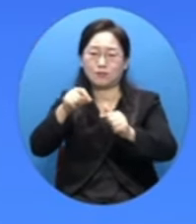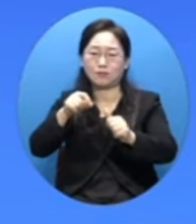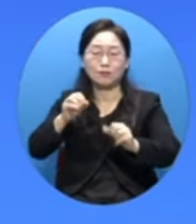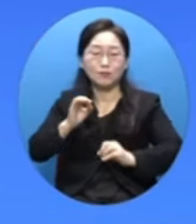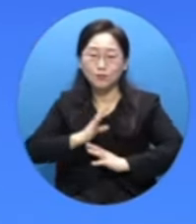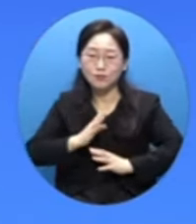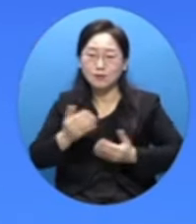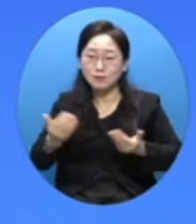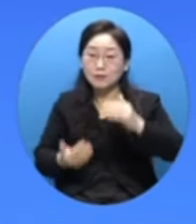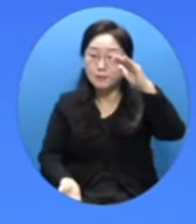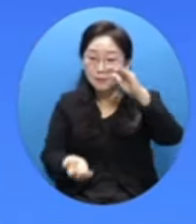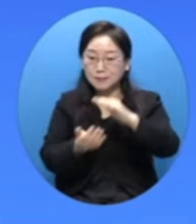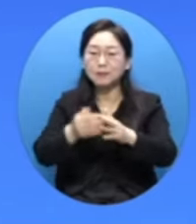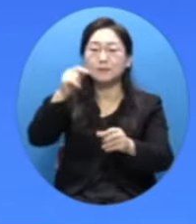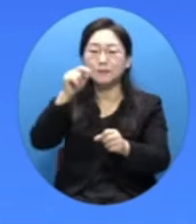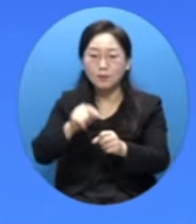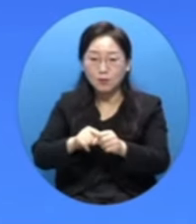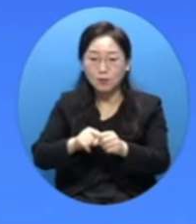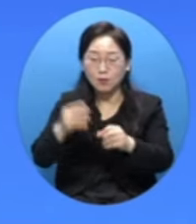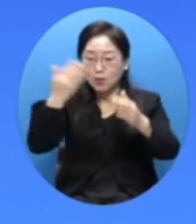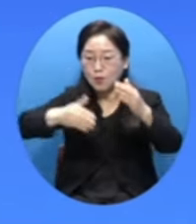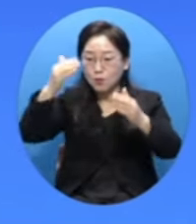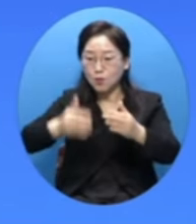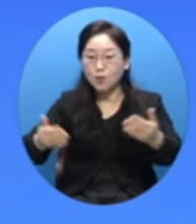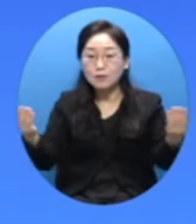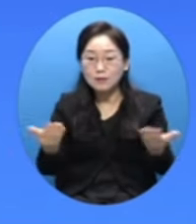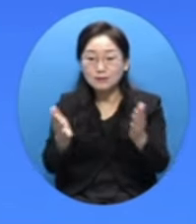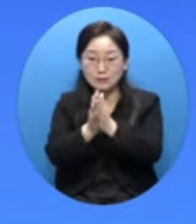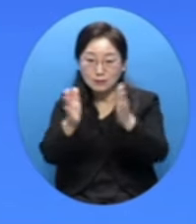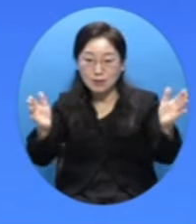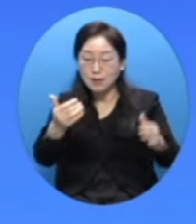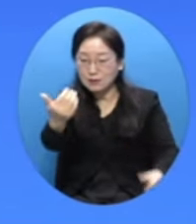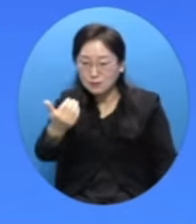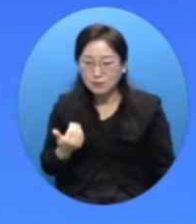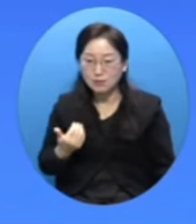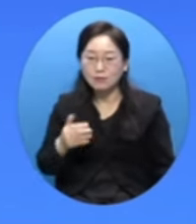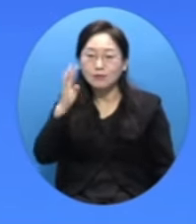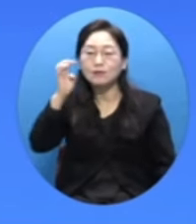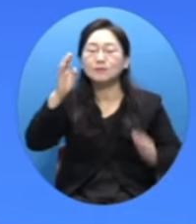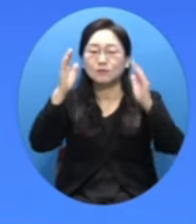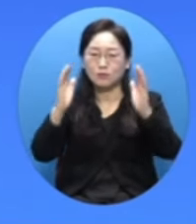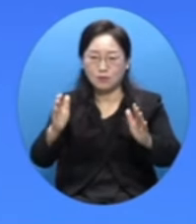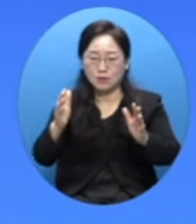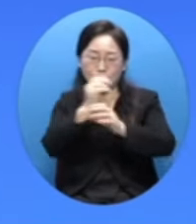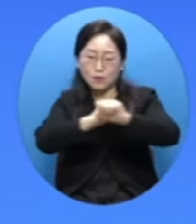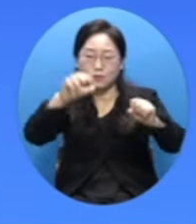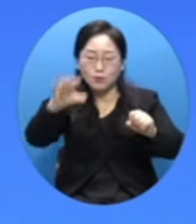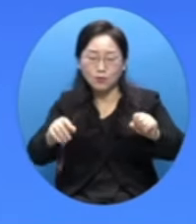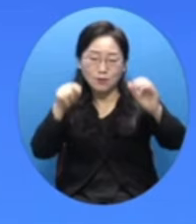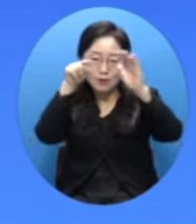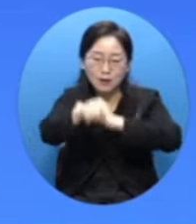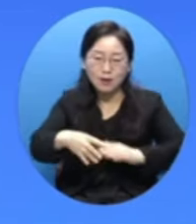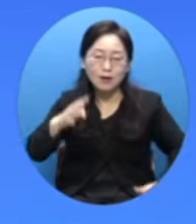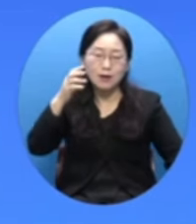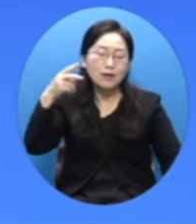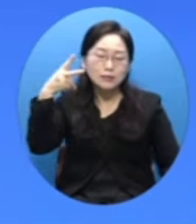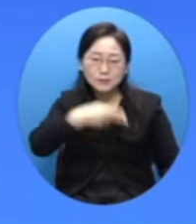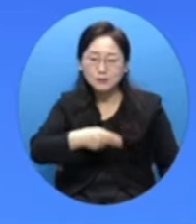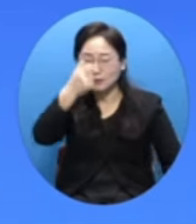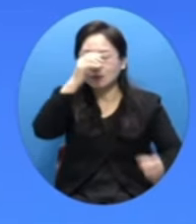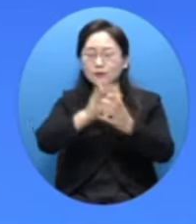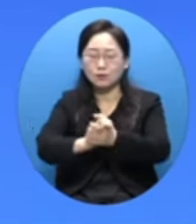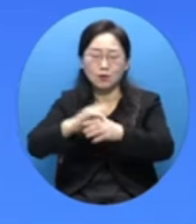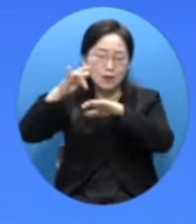위해서 그 공생에 시작할 때 40일 동안 광야에서 금식하며 기도하시고